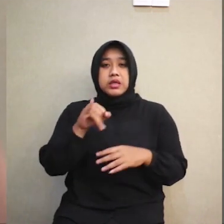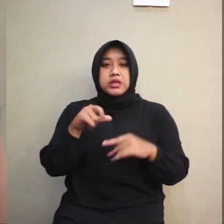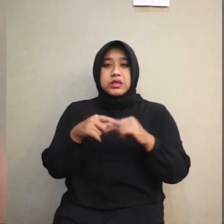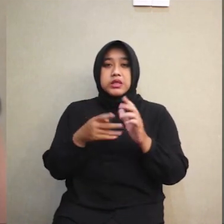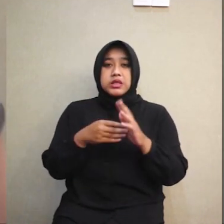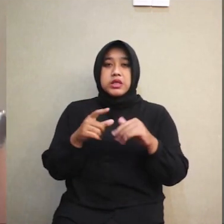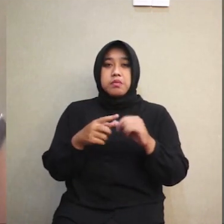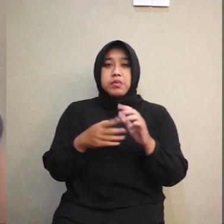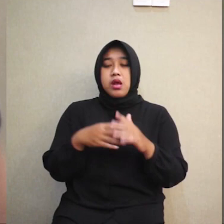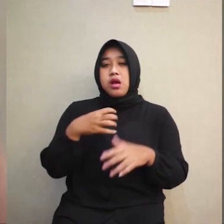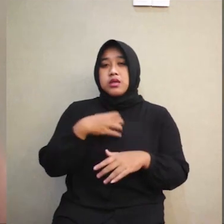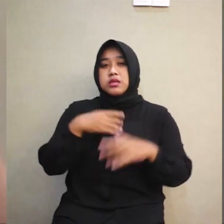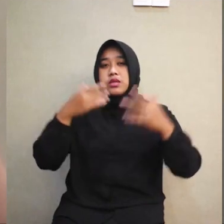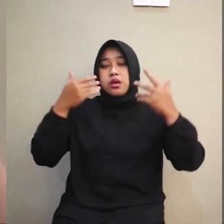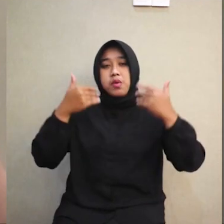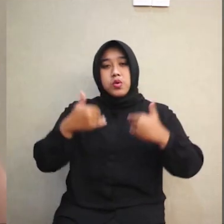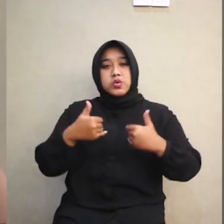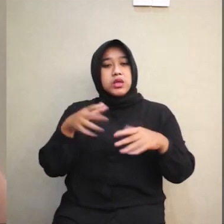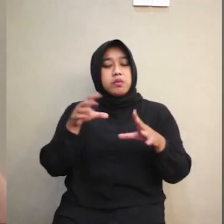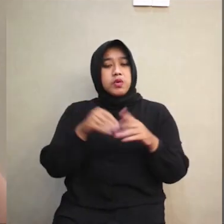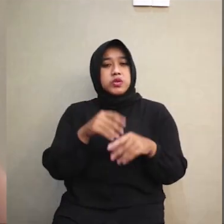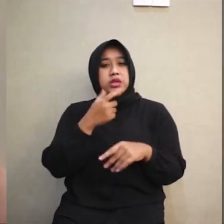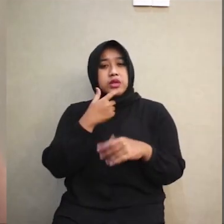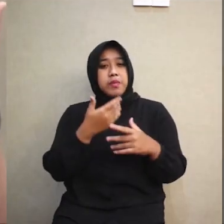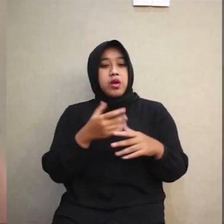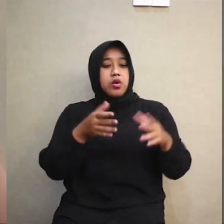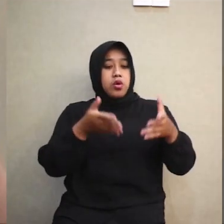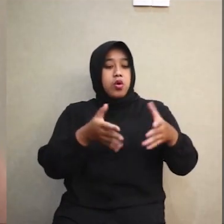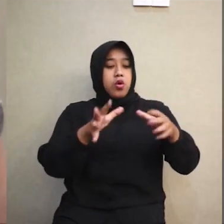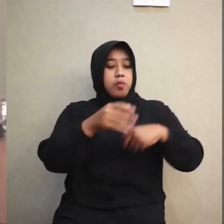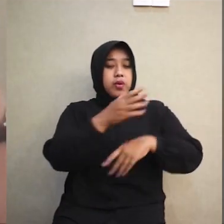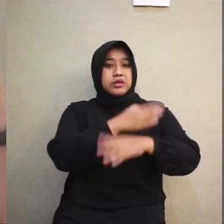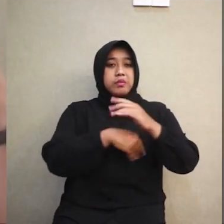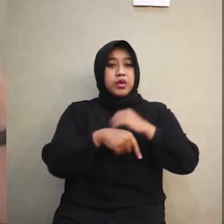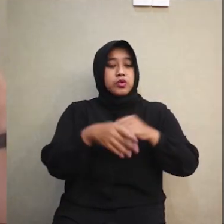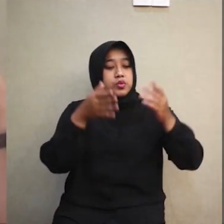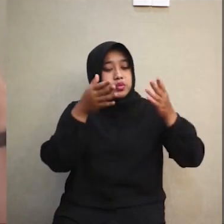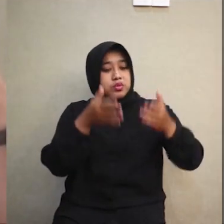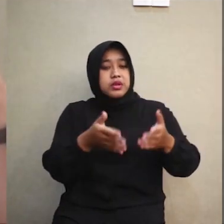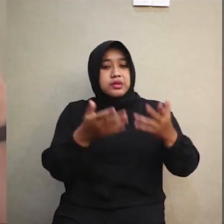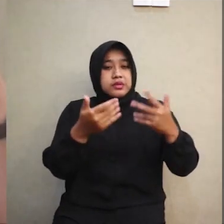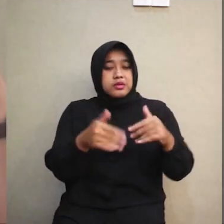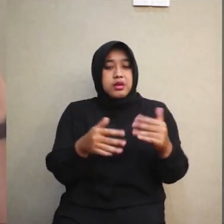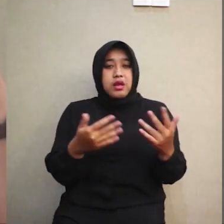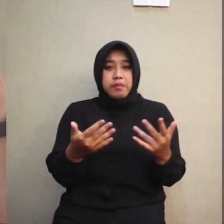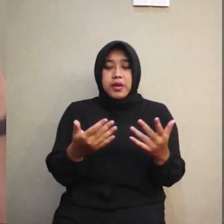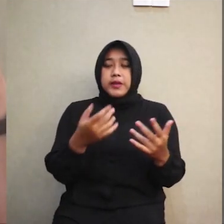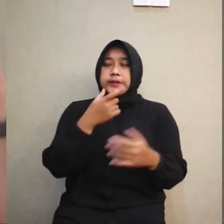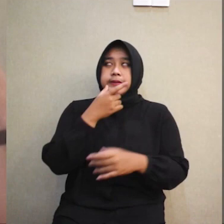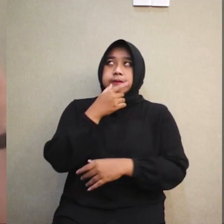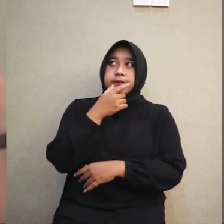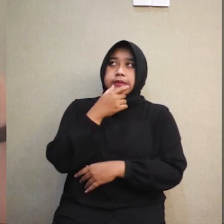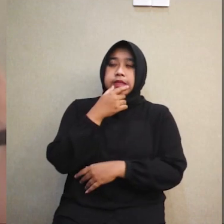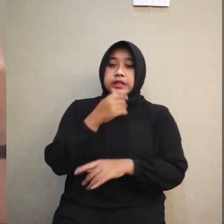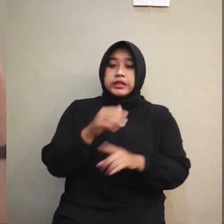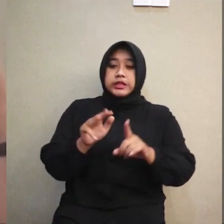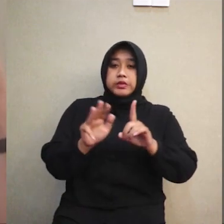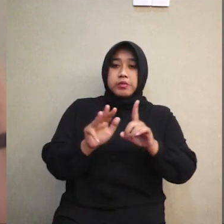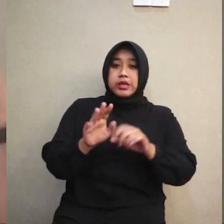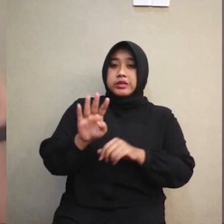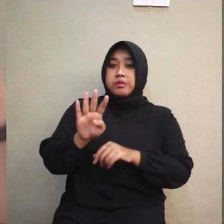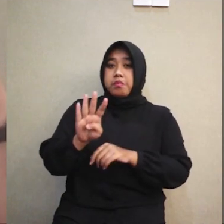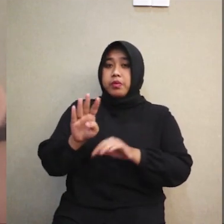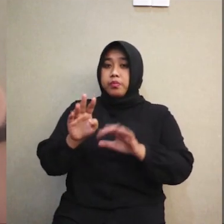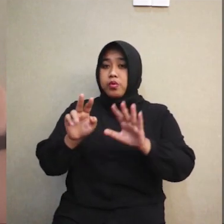Hak asasi manusia termasuk untuk penyandang disabilitas terutama setelah 1948